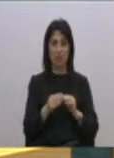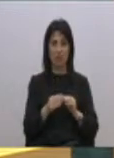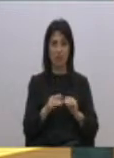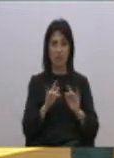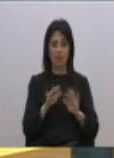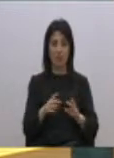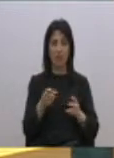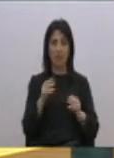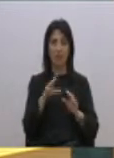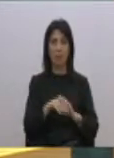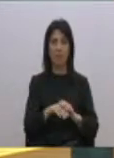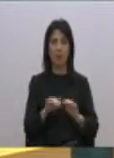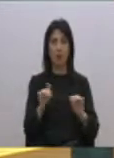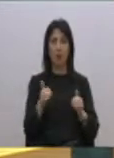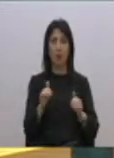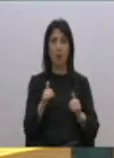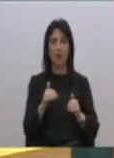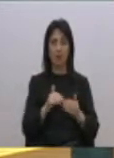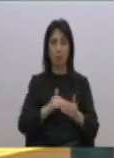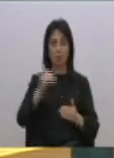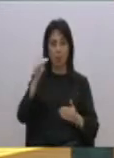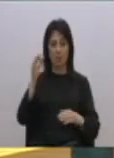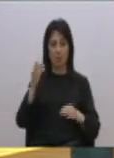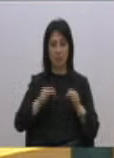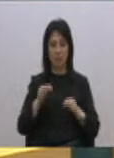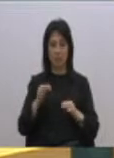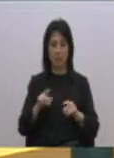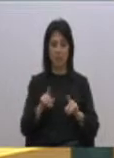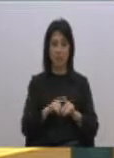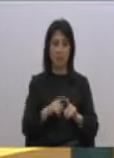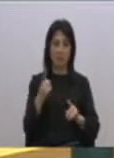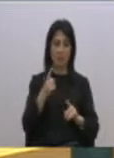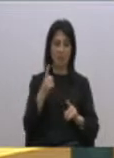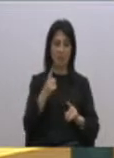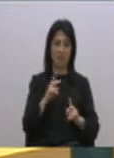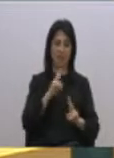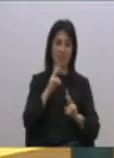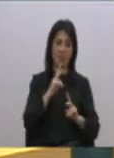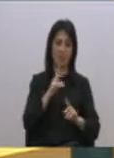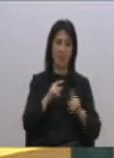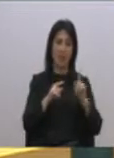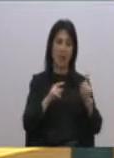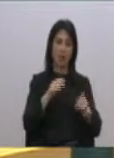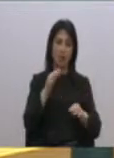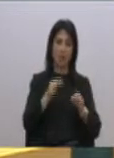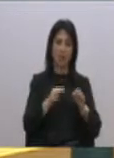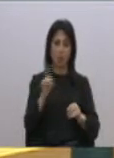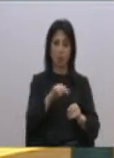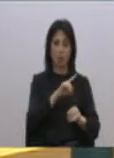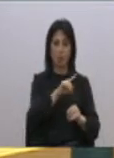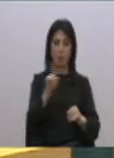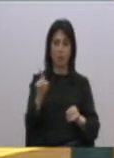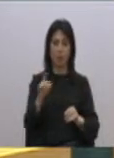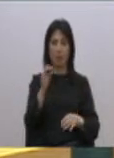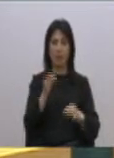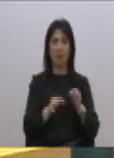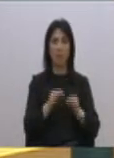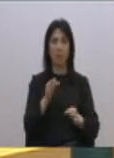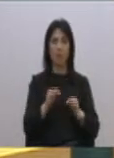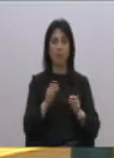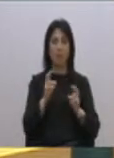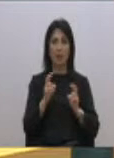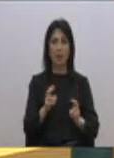საქმე იმაშია, რომ როგორც უზენაეს სასამართლოში, ისე პირველი და სააპელაციო ინსტანციის სასამართლოებში მოსამართლეთა